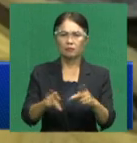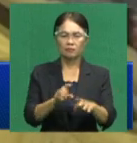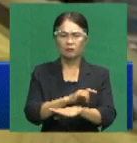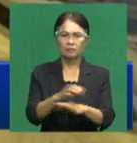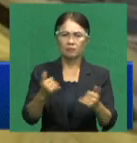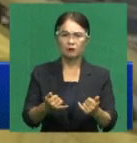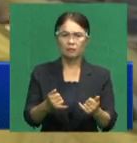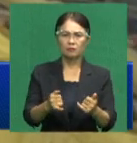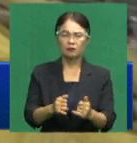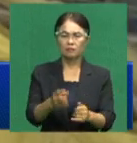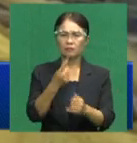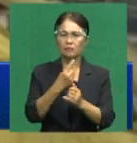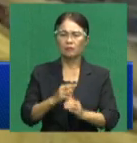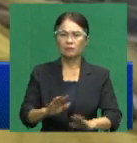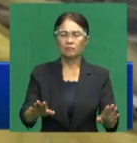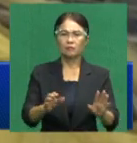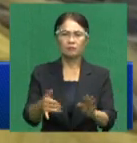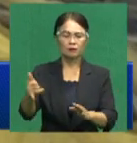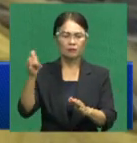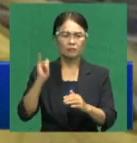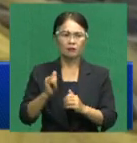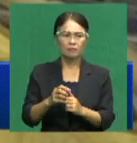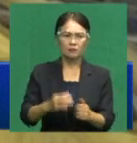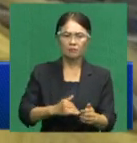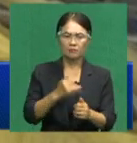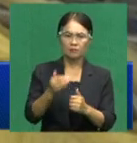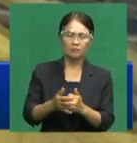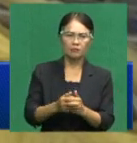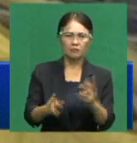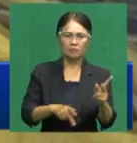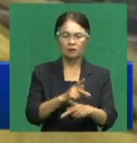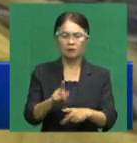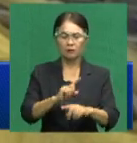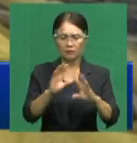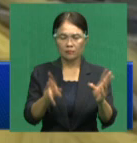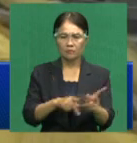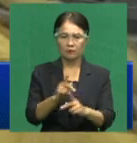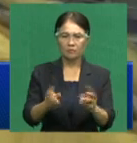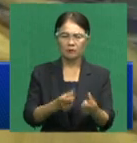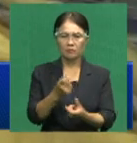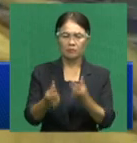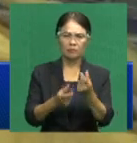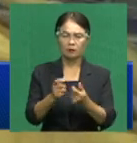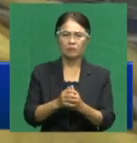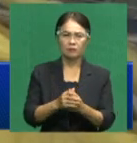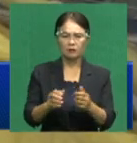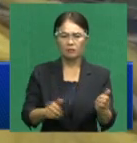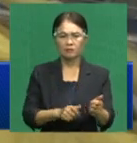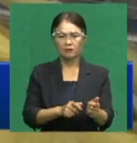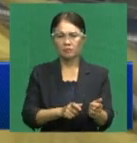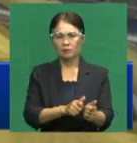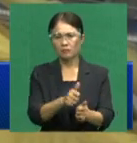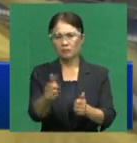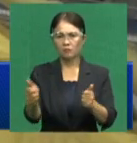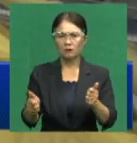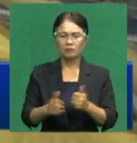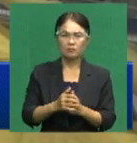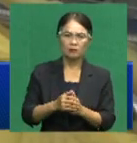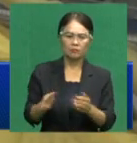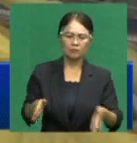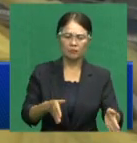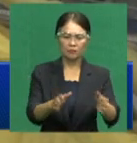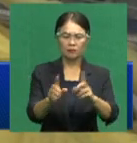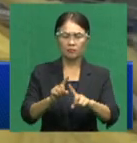ដ្ឋនៅពេលនេះគឺមានសភាពស្ងប់ស្ងាត់ជាម្សិលមិញដោយសារតែប្រជាពលរដ្ឋមួយចំនួនហ្នឹងបានធ្វើដំណើរវាងទៅកាន់ផ្លូវ